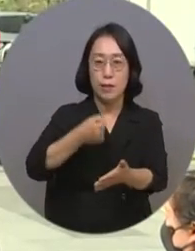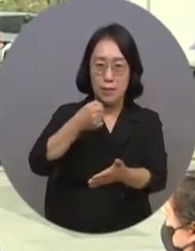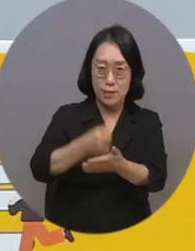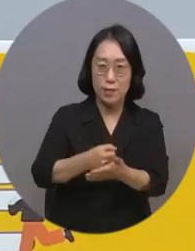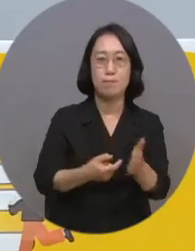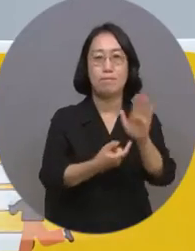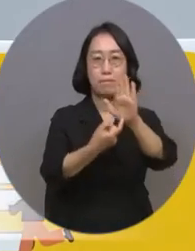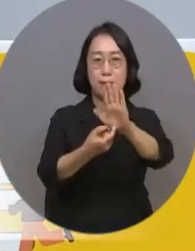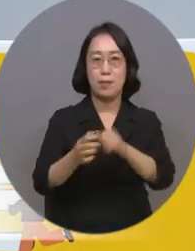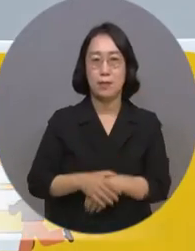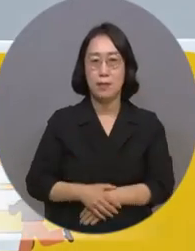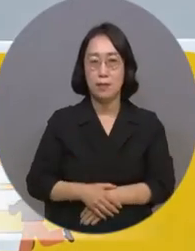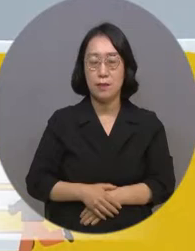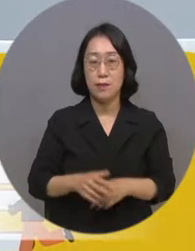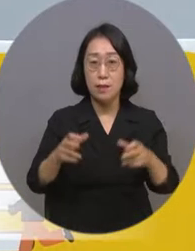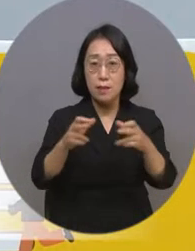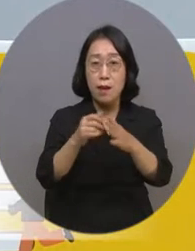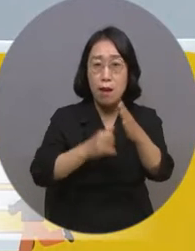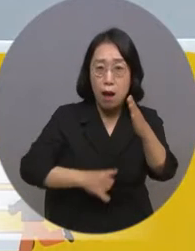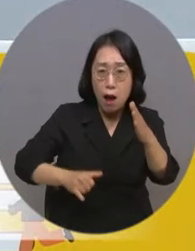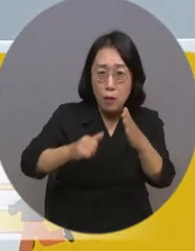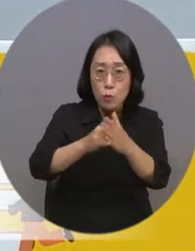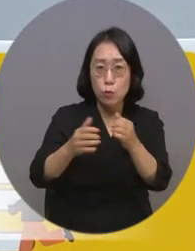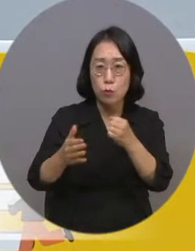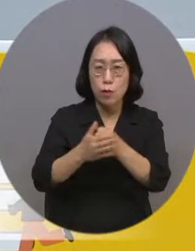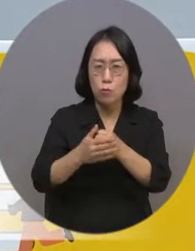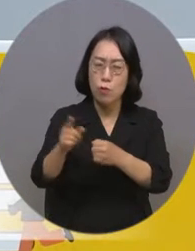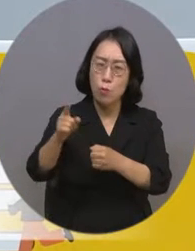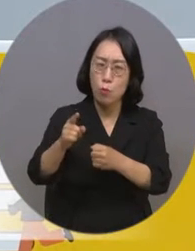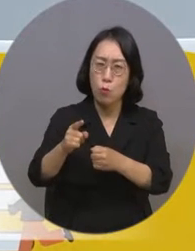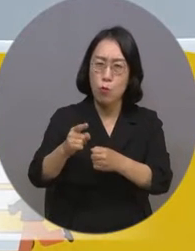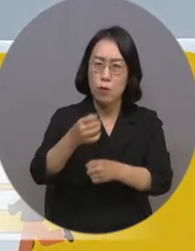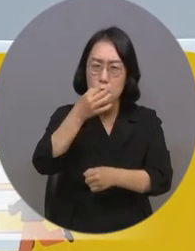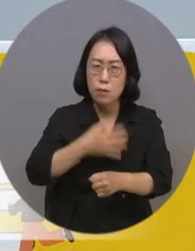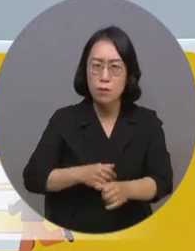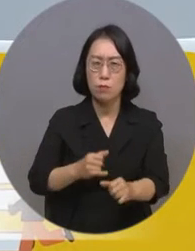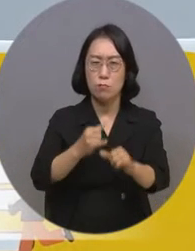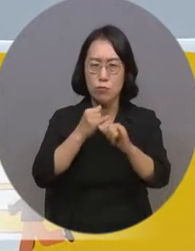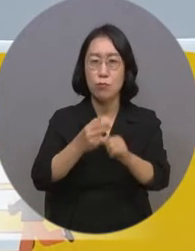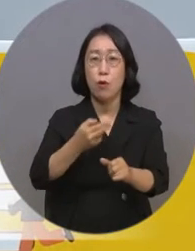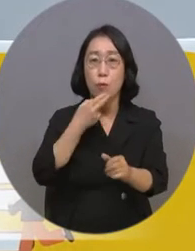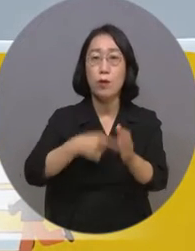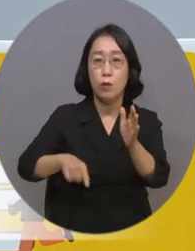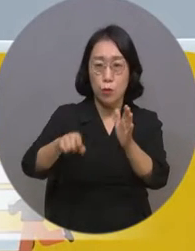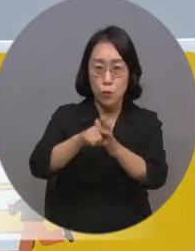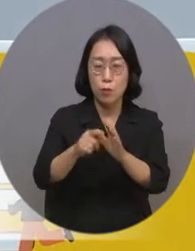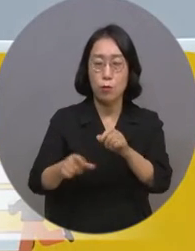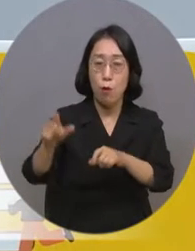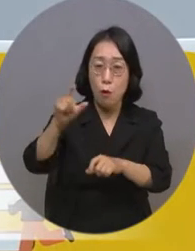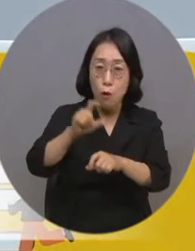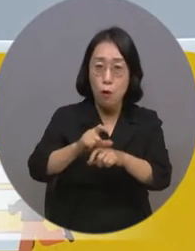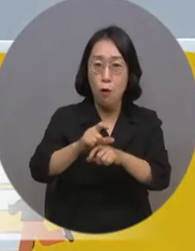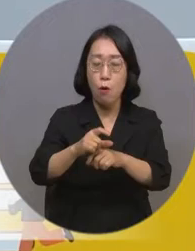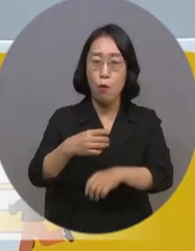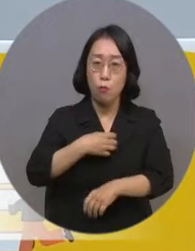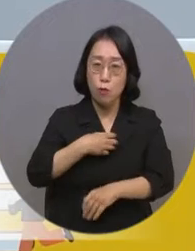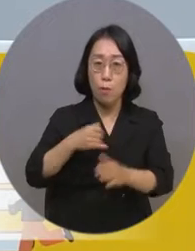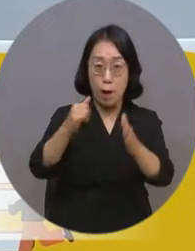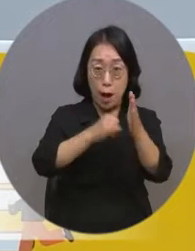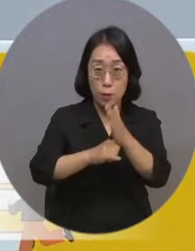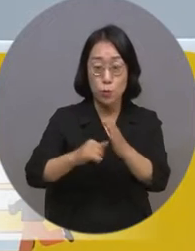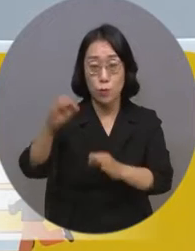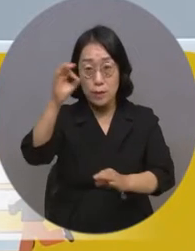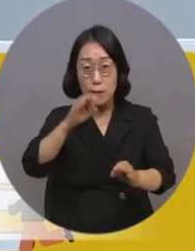다졌습니다. 장애인 가족의 장애를 이유로 극단적인 선택을 하지 않도록 하기 위해 좀 더 위기 가족을 찾고